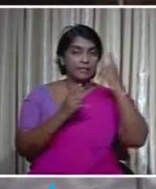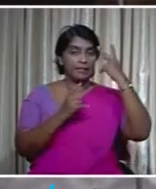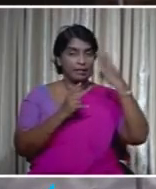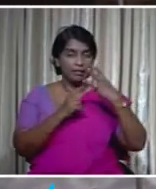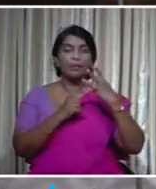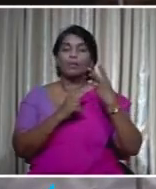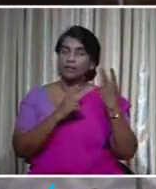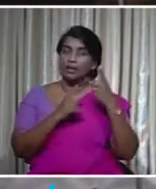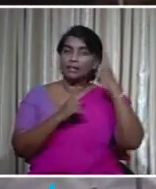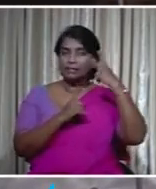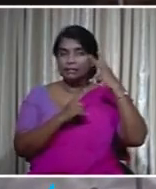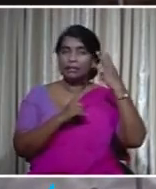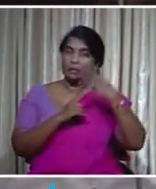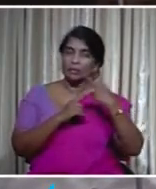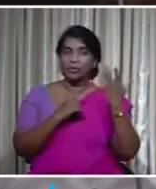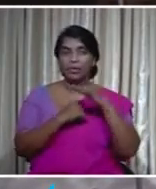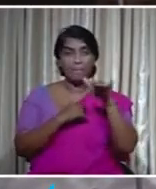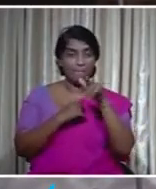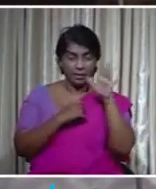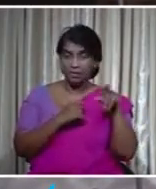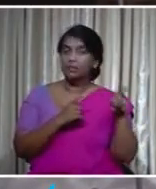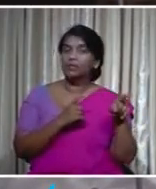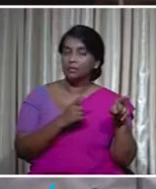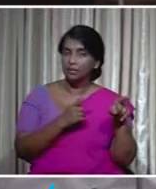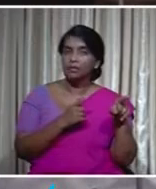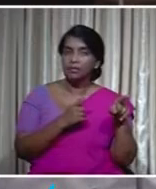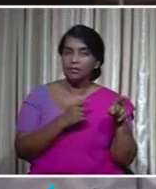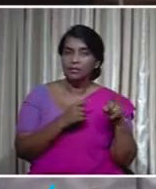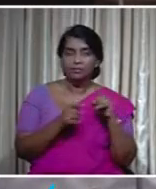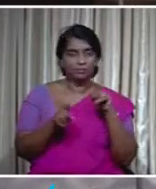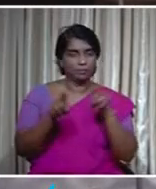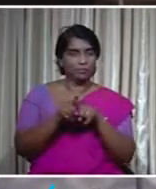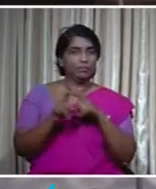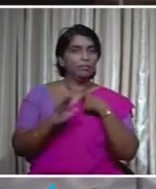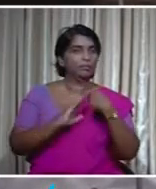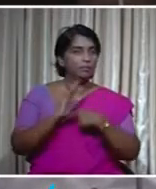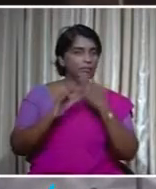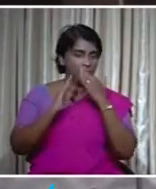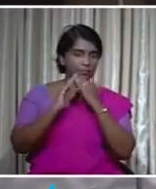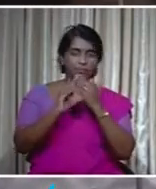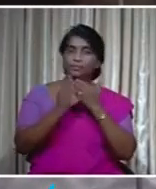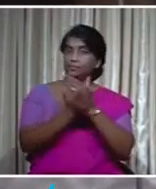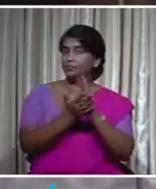2 அல்லது 3 சேர்ந்தவர்கள் இலங்கையிலே அந்த பாடசாலைகள் வகைப்படுத்தப்பட்டிருக்கின்றன. மொத்தமாக